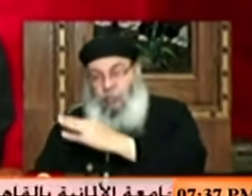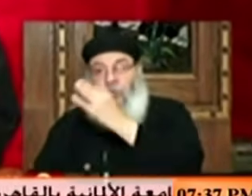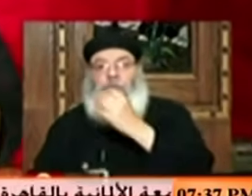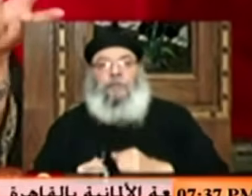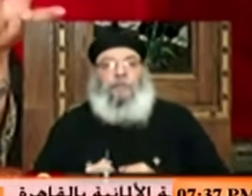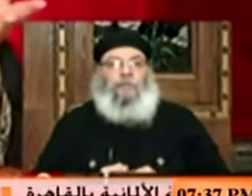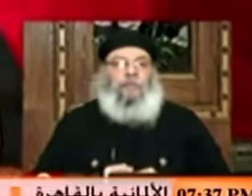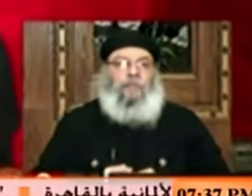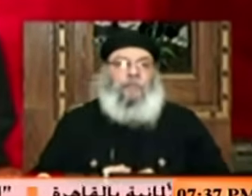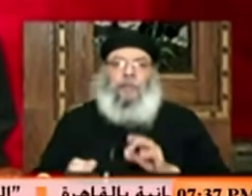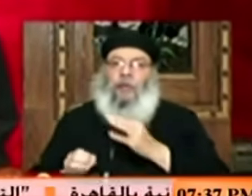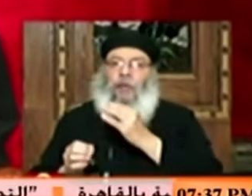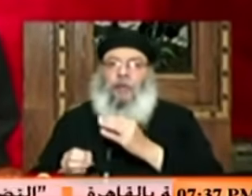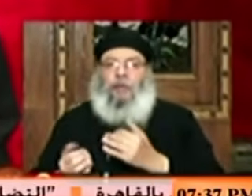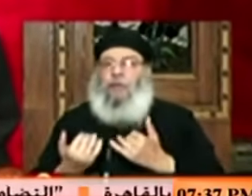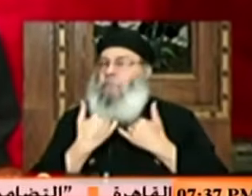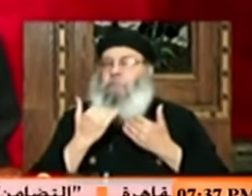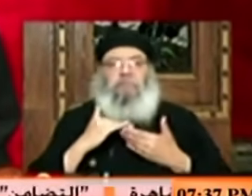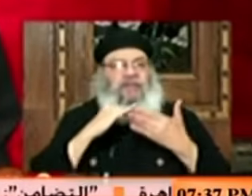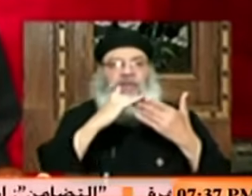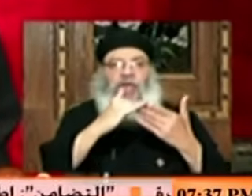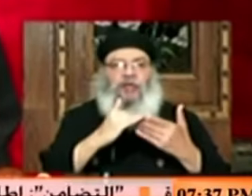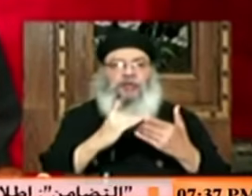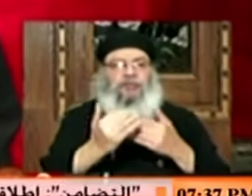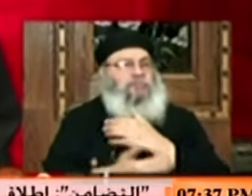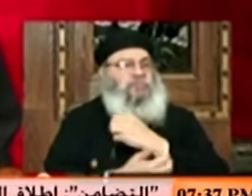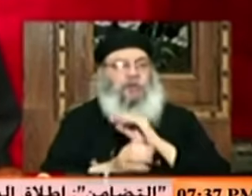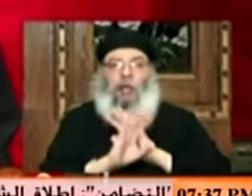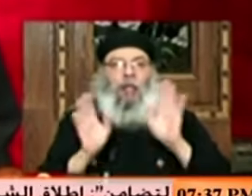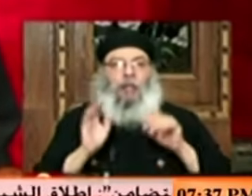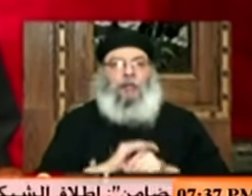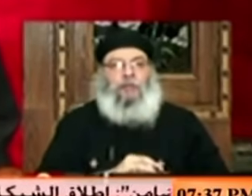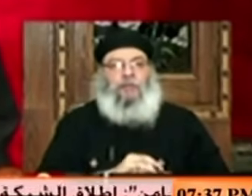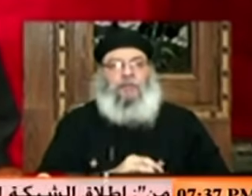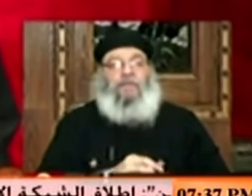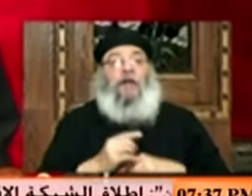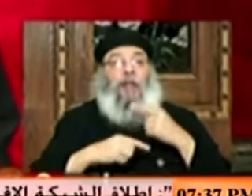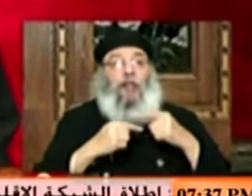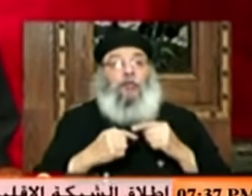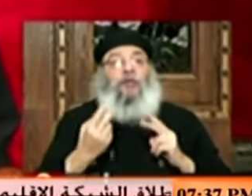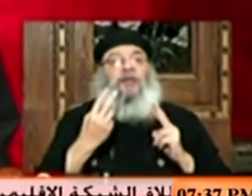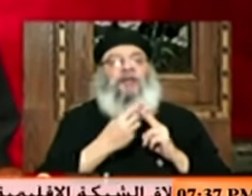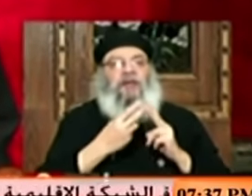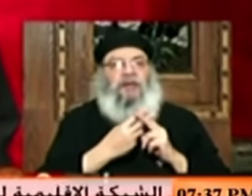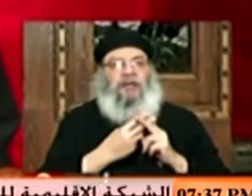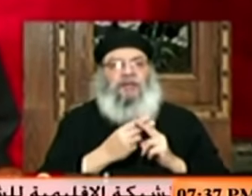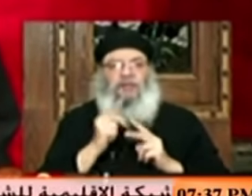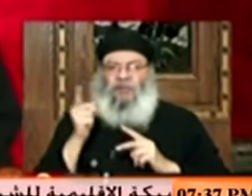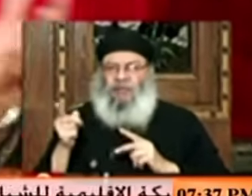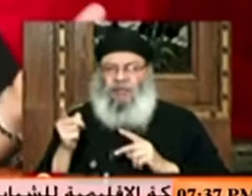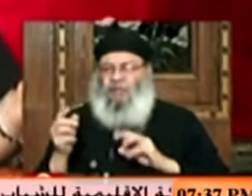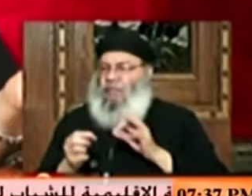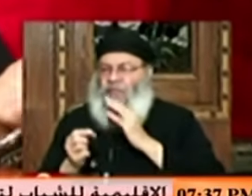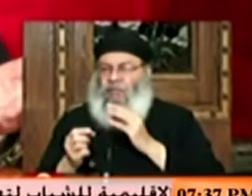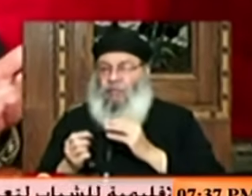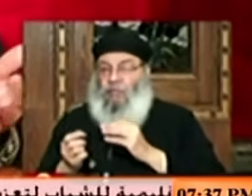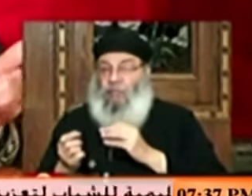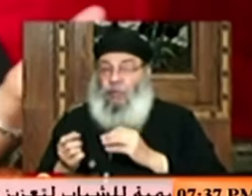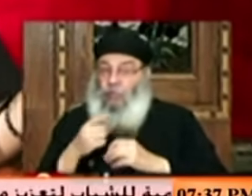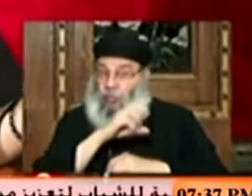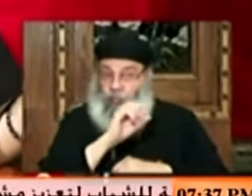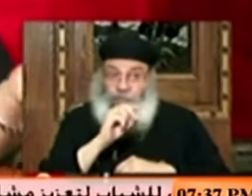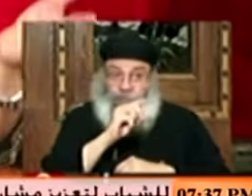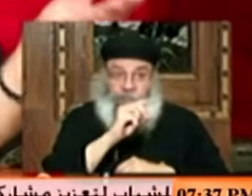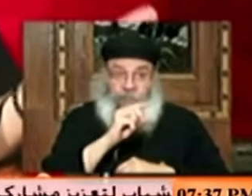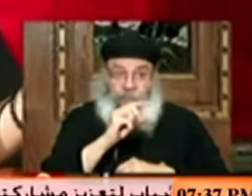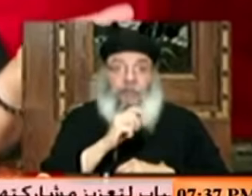ما بيعملش حاجه و اخوه الرب فكان دايما الناس ينتقدونه وما تعمل زي الجزار